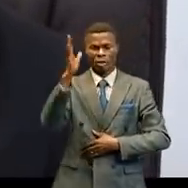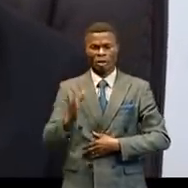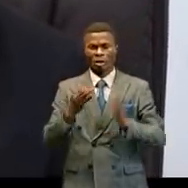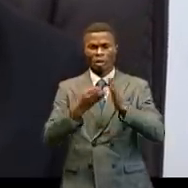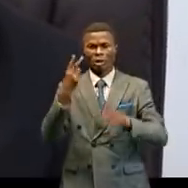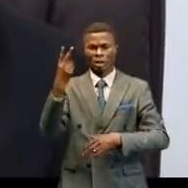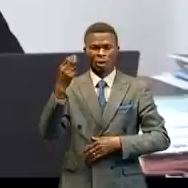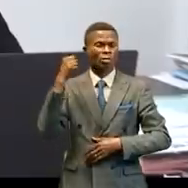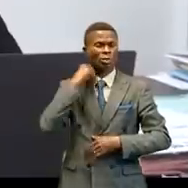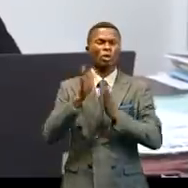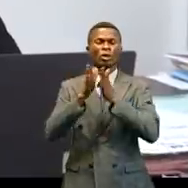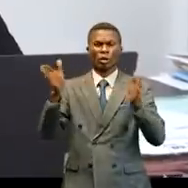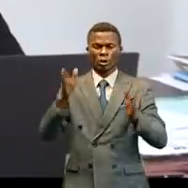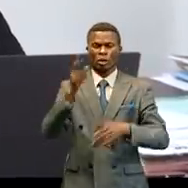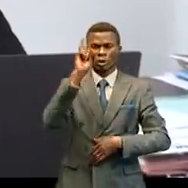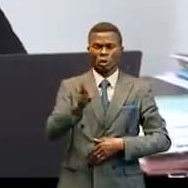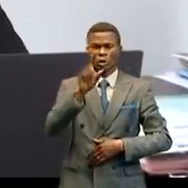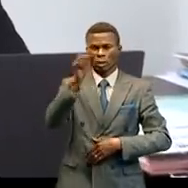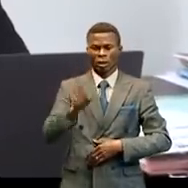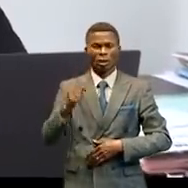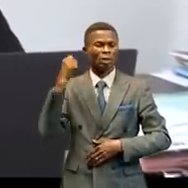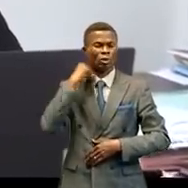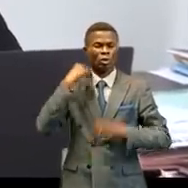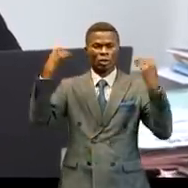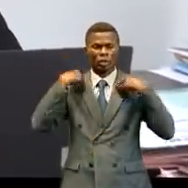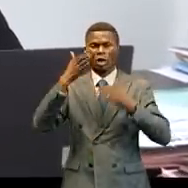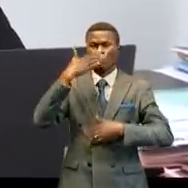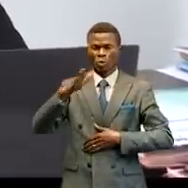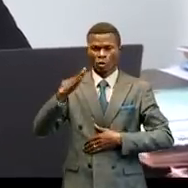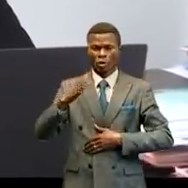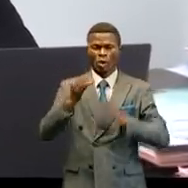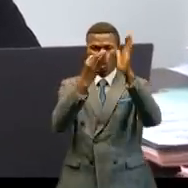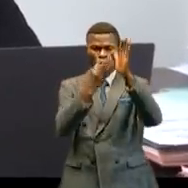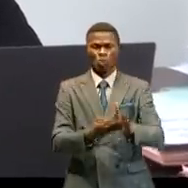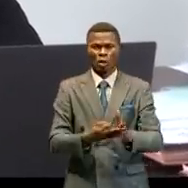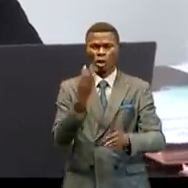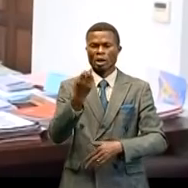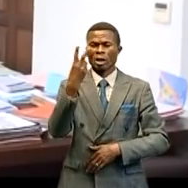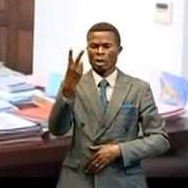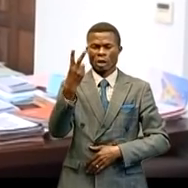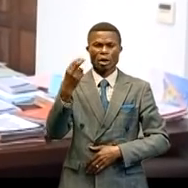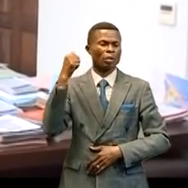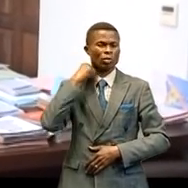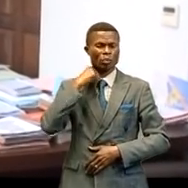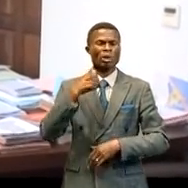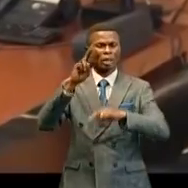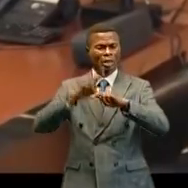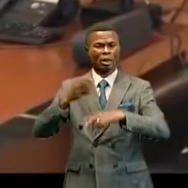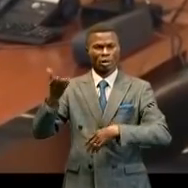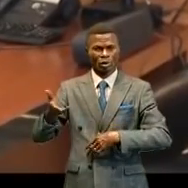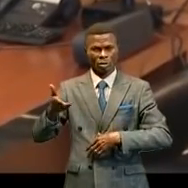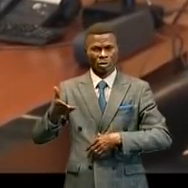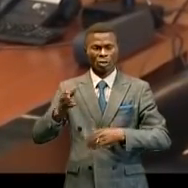582 médecins généraux, 230 médecins chefs des cliniques et 842 médecins résidents.